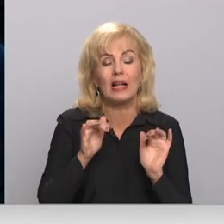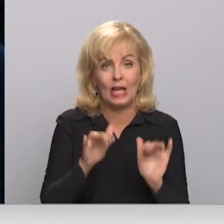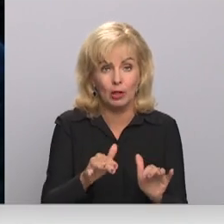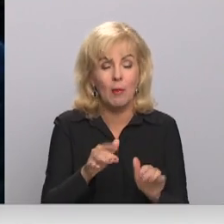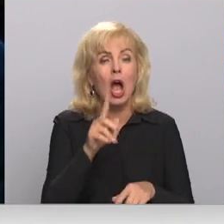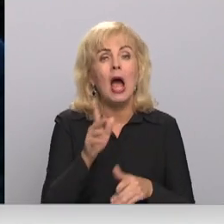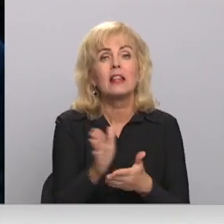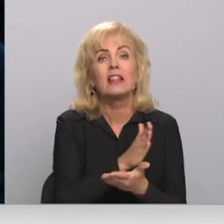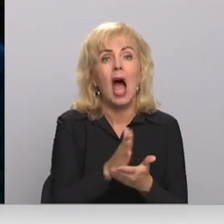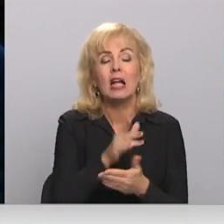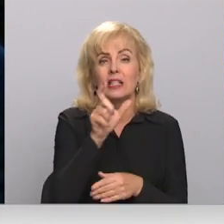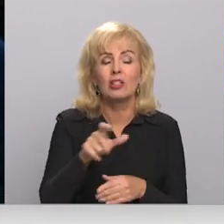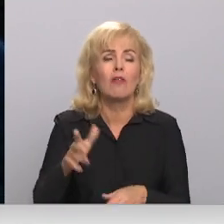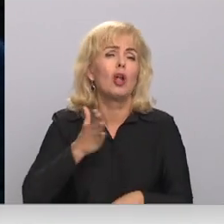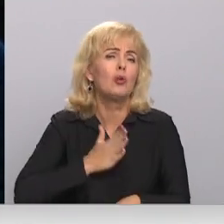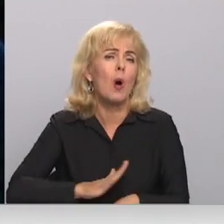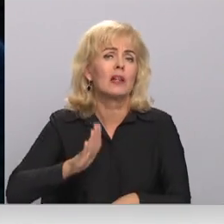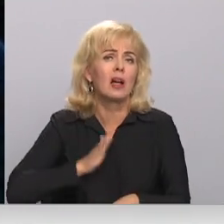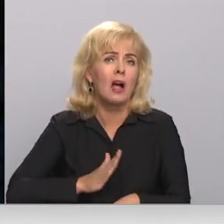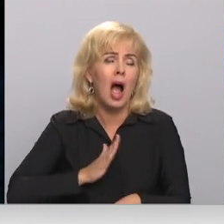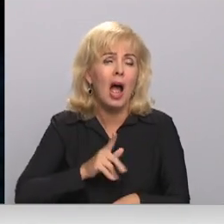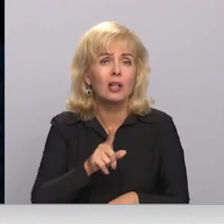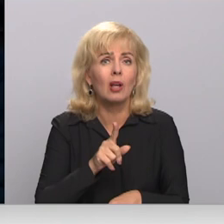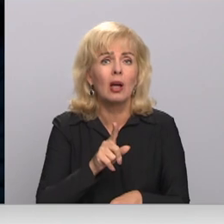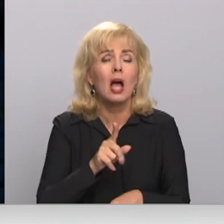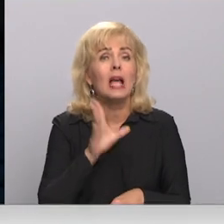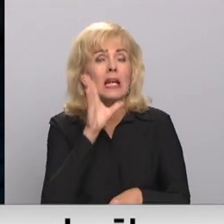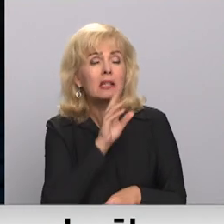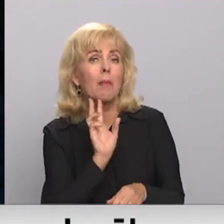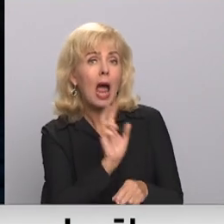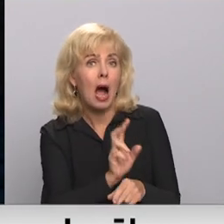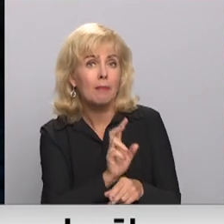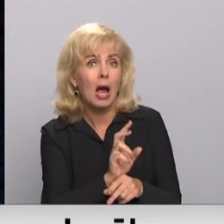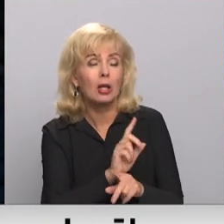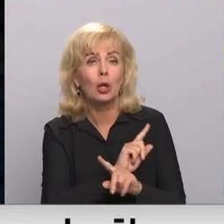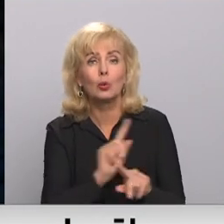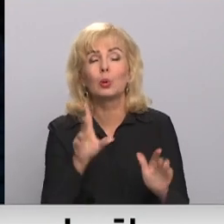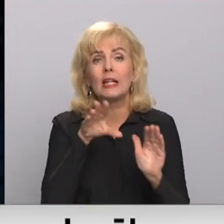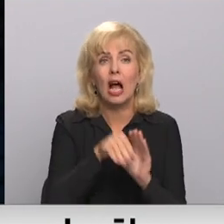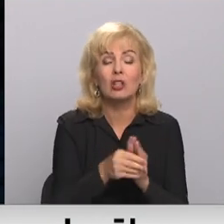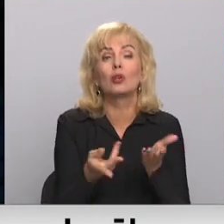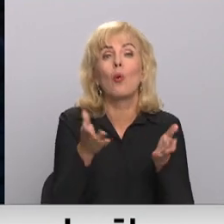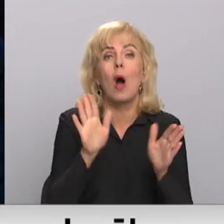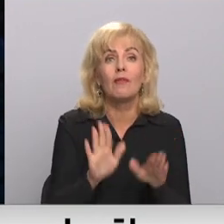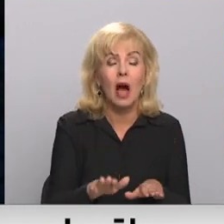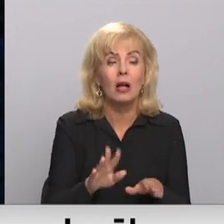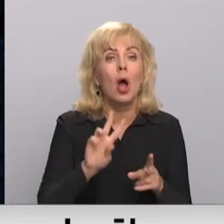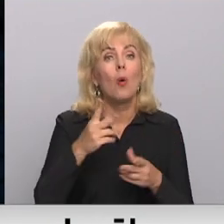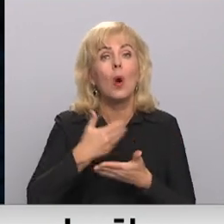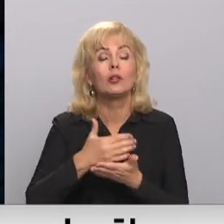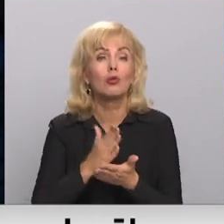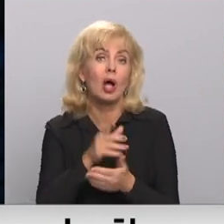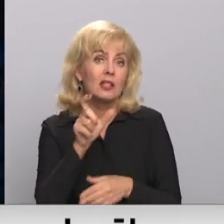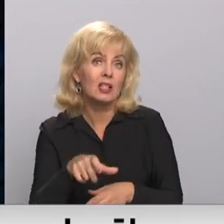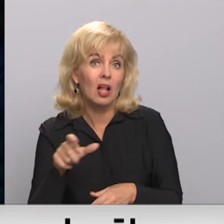kas ļoti gaida, pēc tam, kad ir īspie kaut ko apmeklēt, dūdās izasaistos uzsur, kur var. Ir otrai daļa